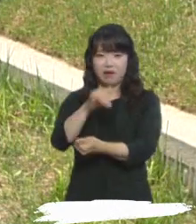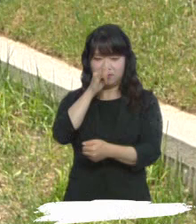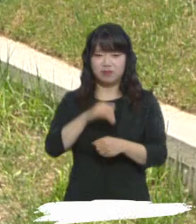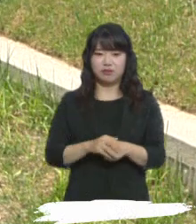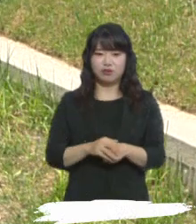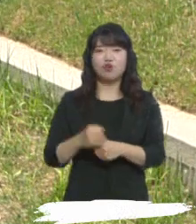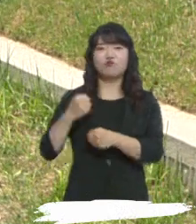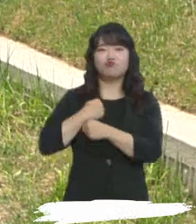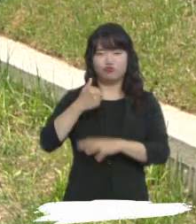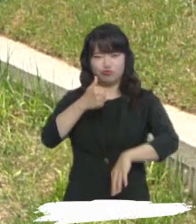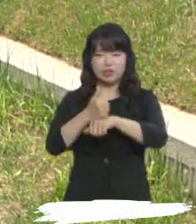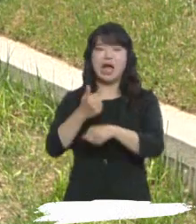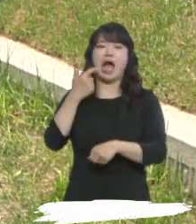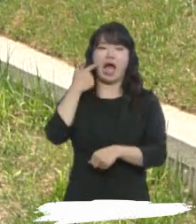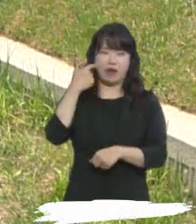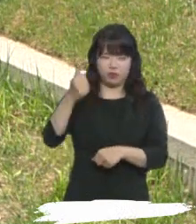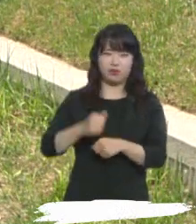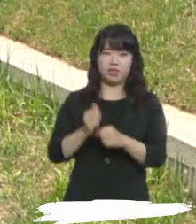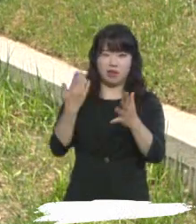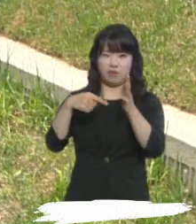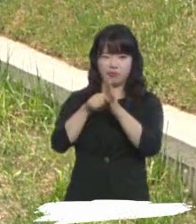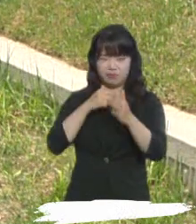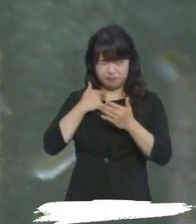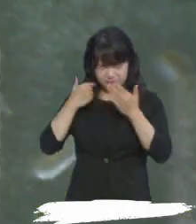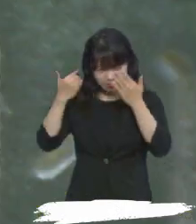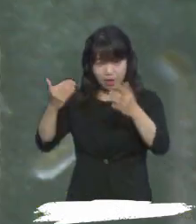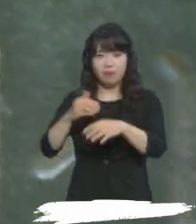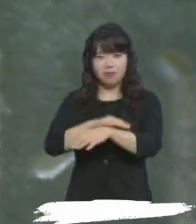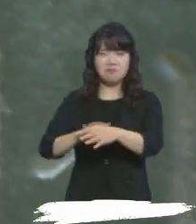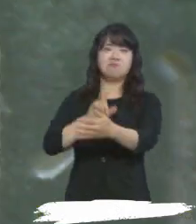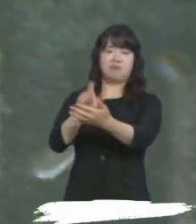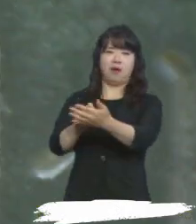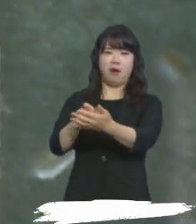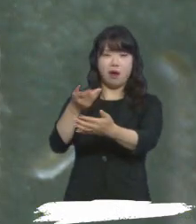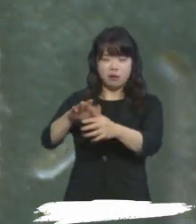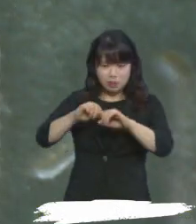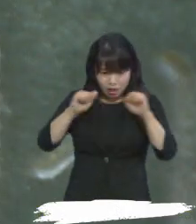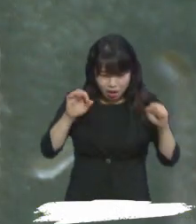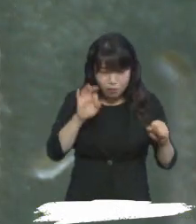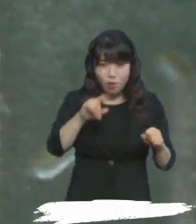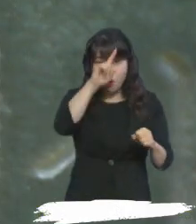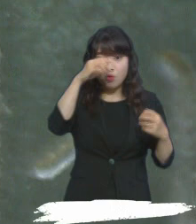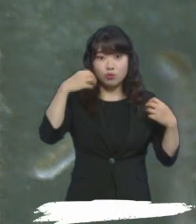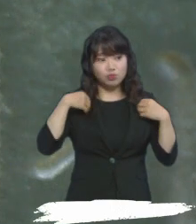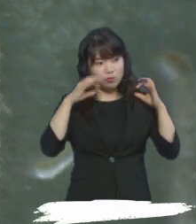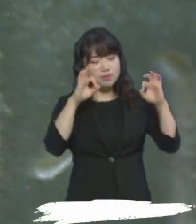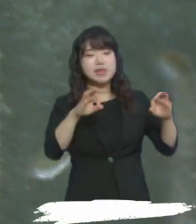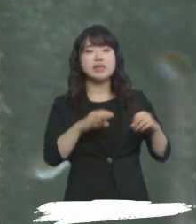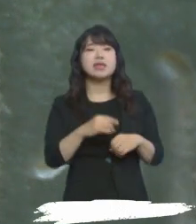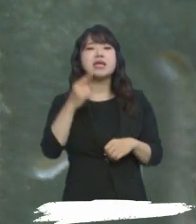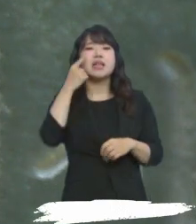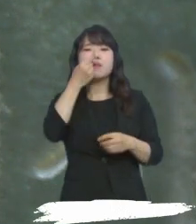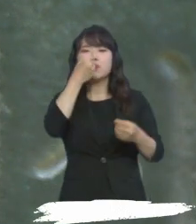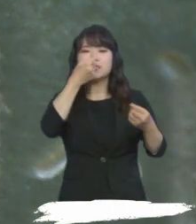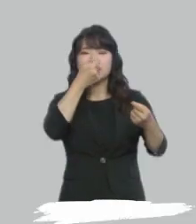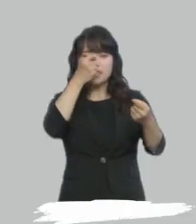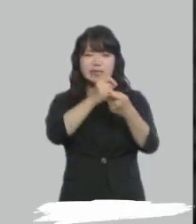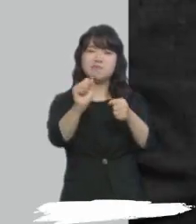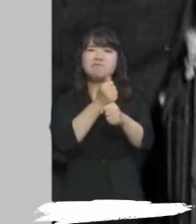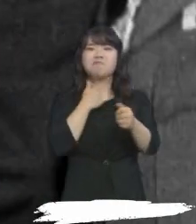군의 아버지, 호국의 간성. 하지만 이들은 모두 국가에서 공인한 친일 반민족 행위자들입니다.